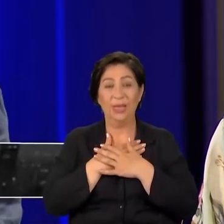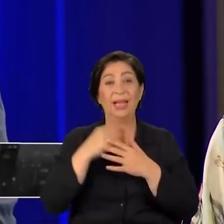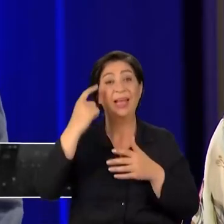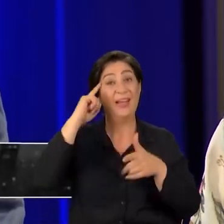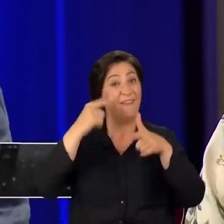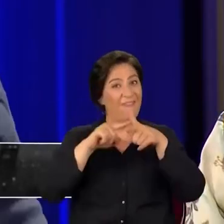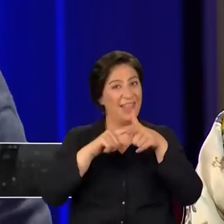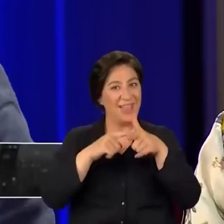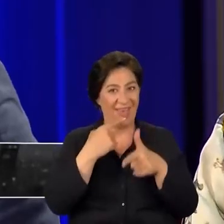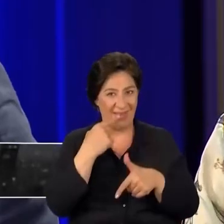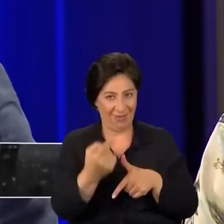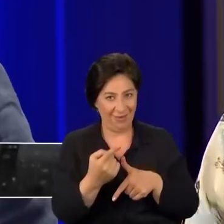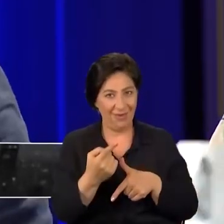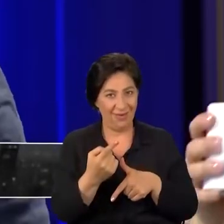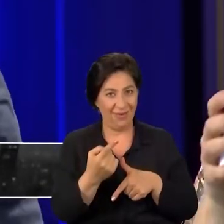Felsefe dediniz ya. Hı.